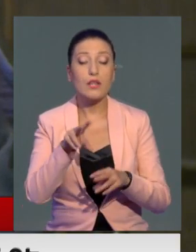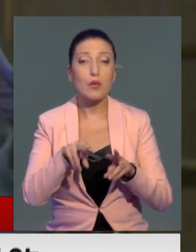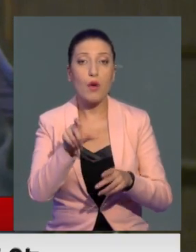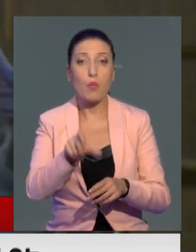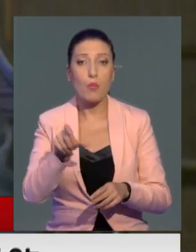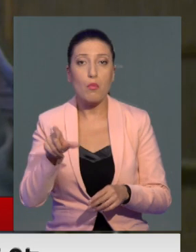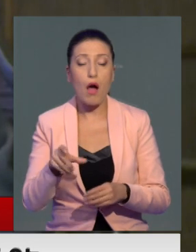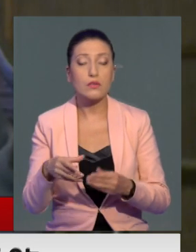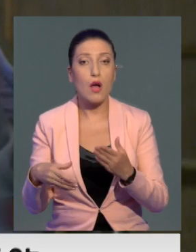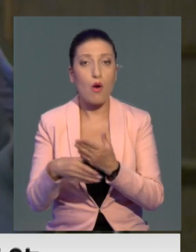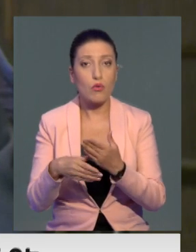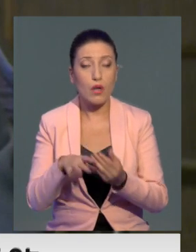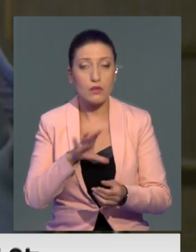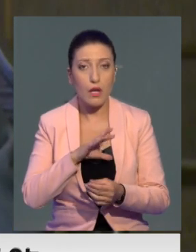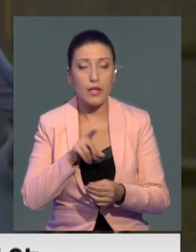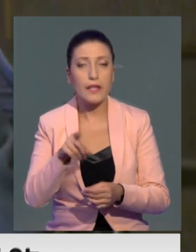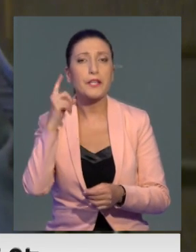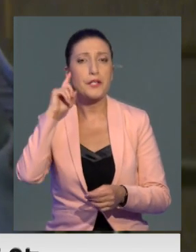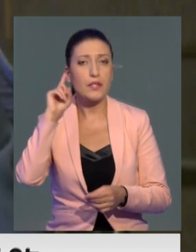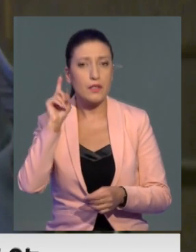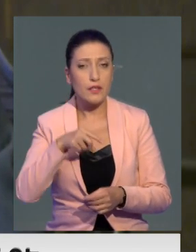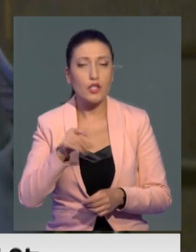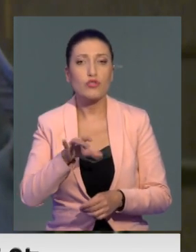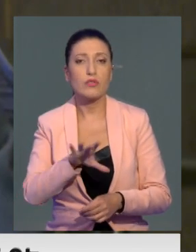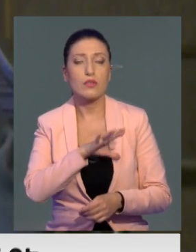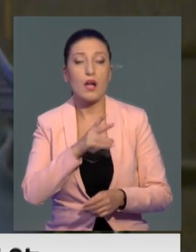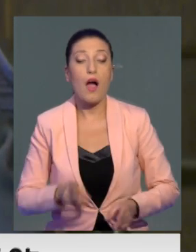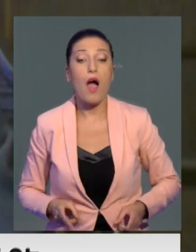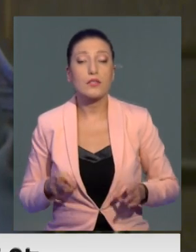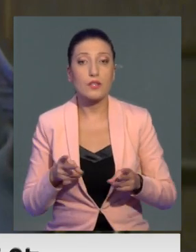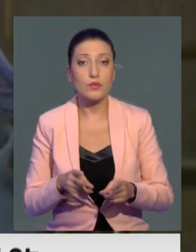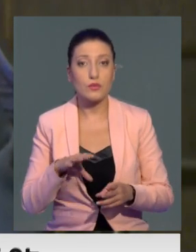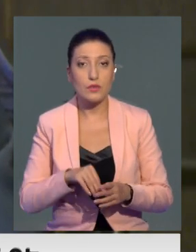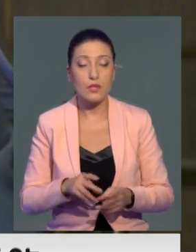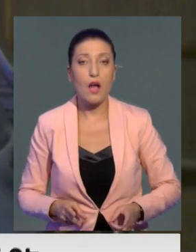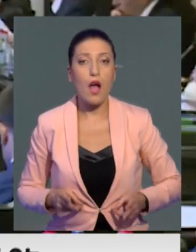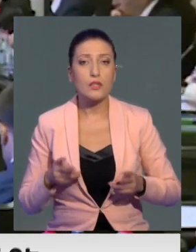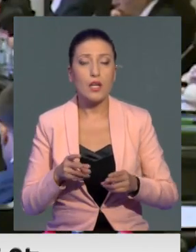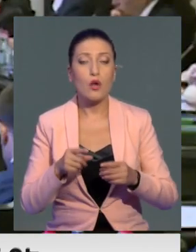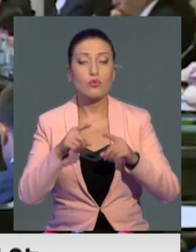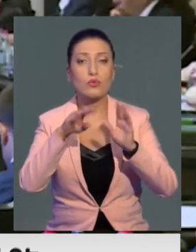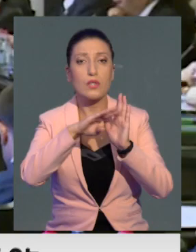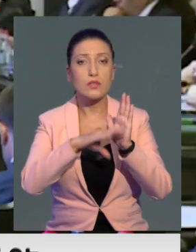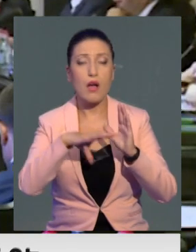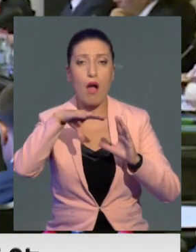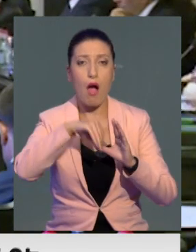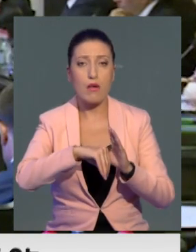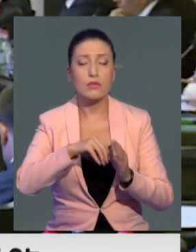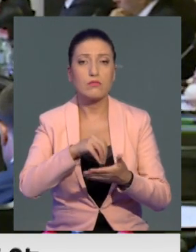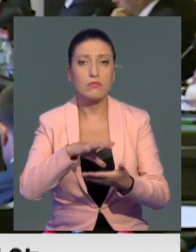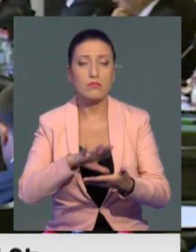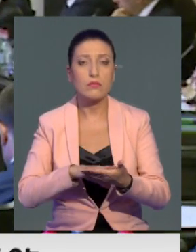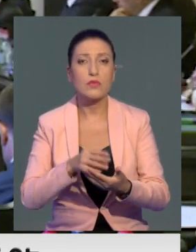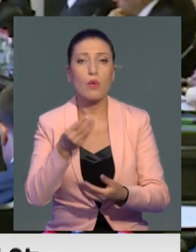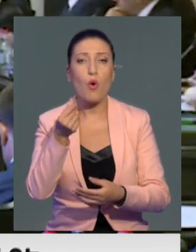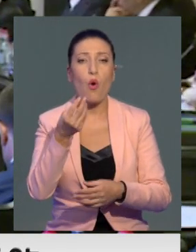օժանդակել են հանցագործություն կատարելուն կամ տեղյակ են եղել կատարված հանցագործությանը, Հանցագործությունների ցանկը սահմանել են գումարային